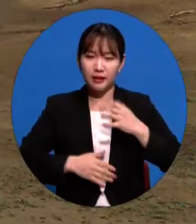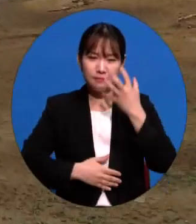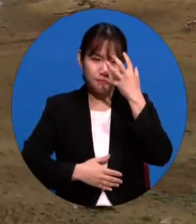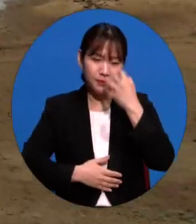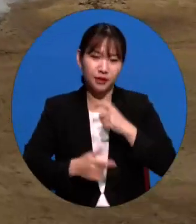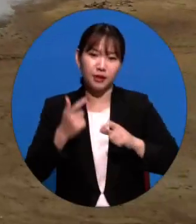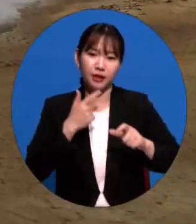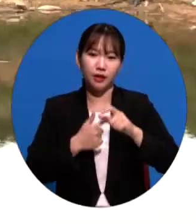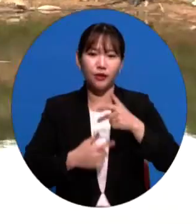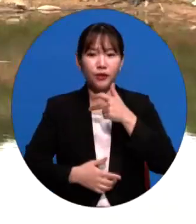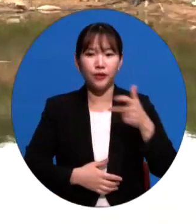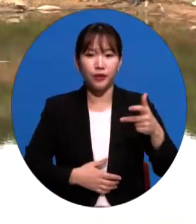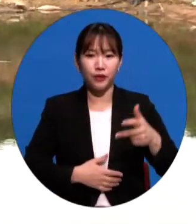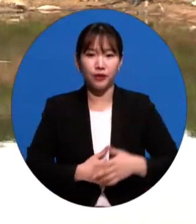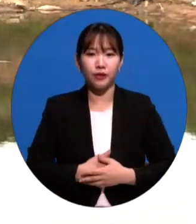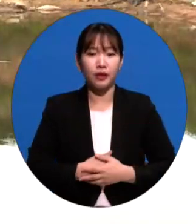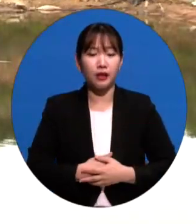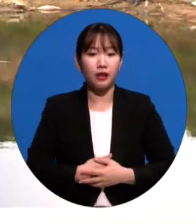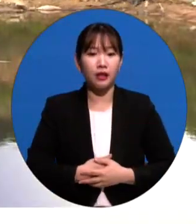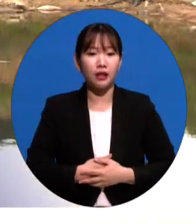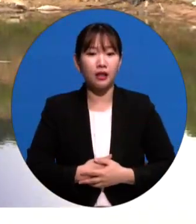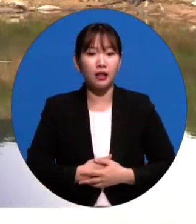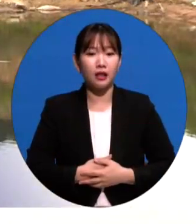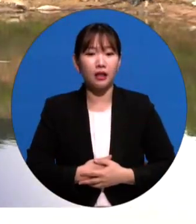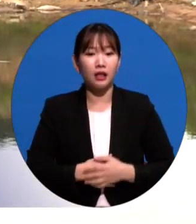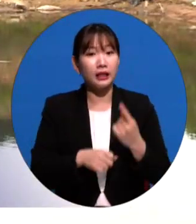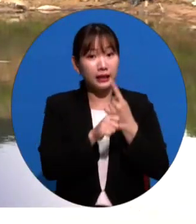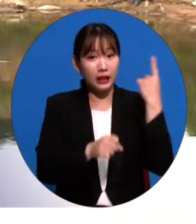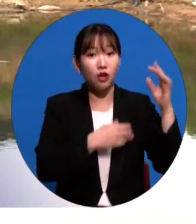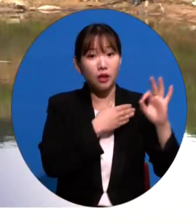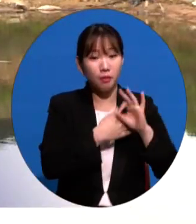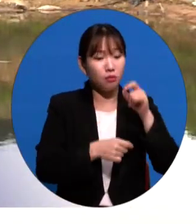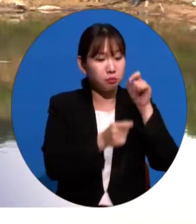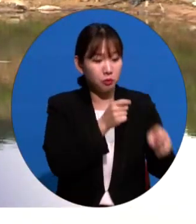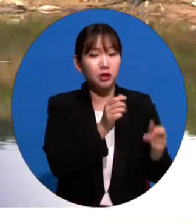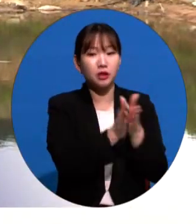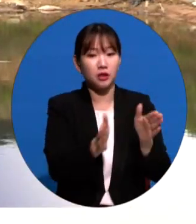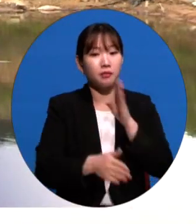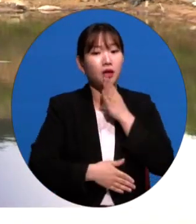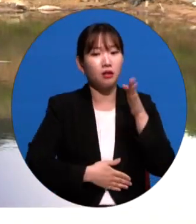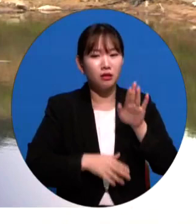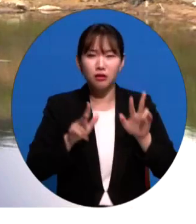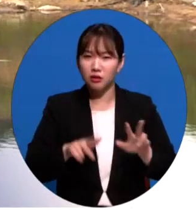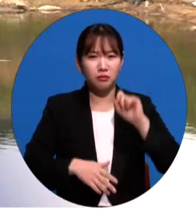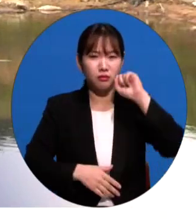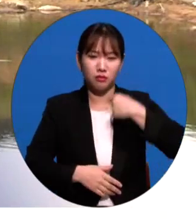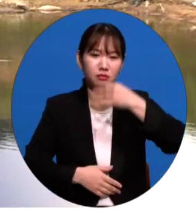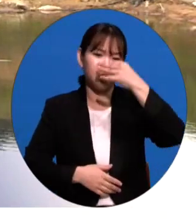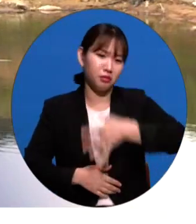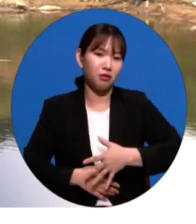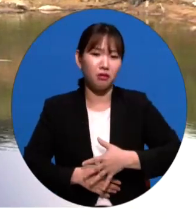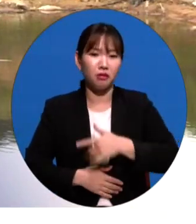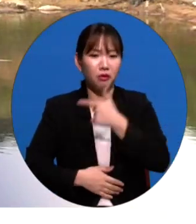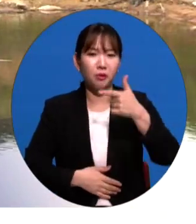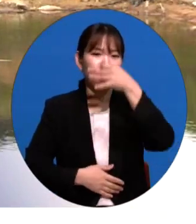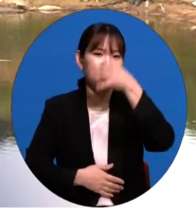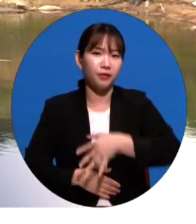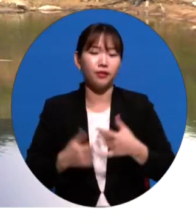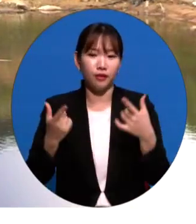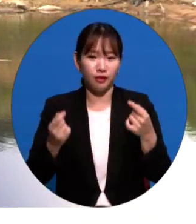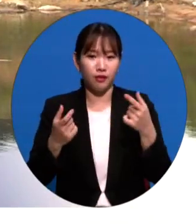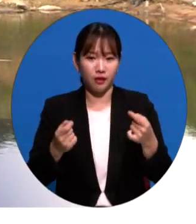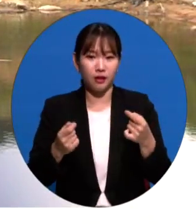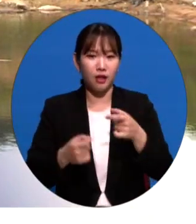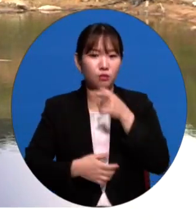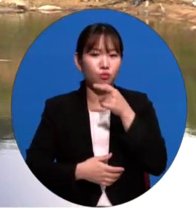있습니다. 정해는 이제 모내기를 해야 되는데 지금 현재 같으면은 상당히 힘들죠. 상당히 힘들어요. 힘들 것 같아요.